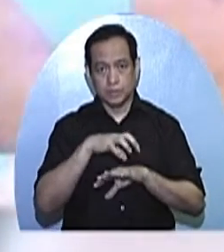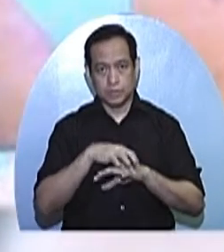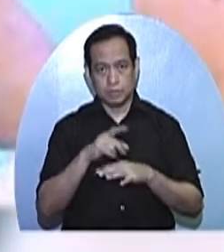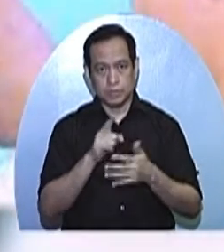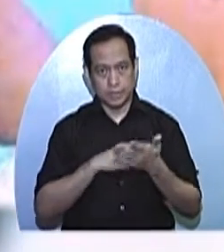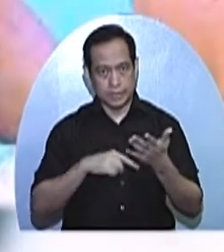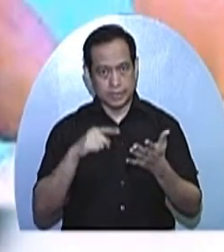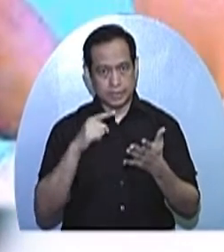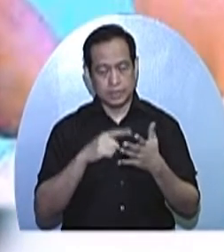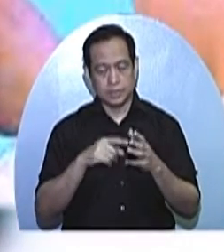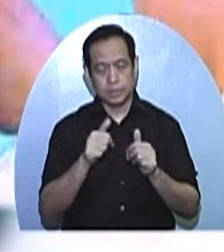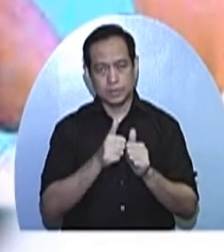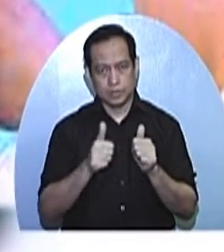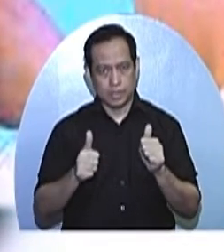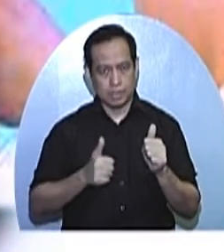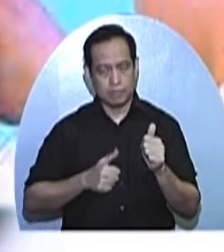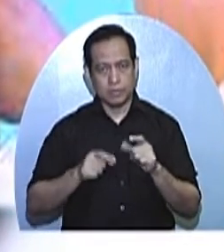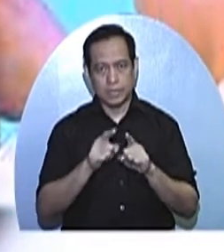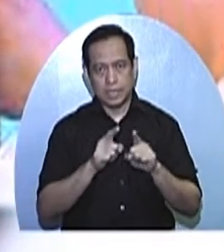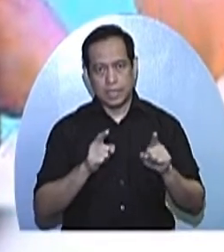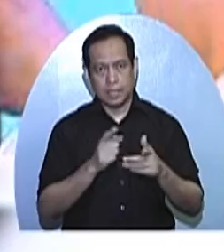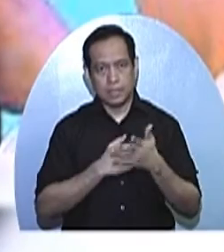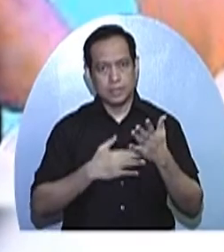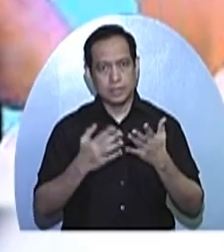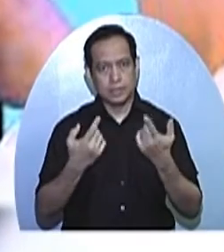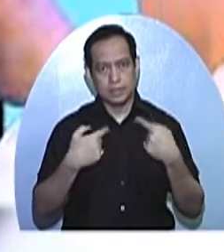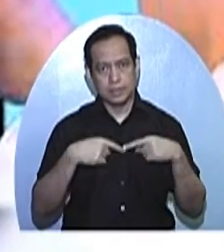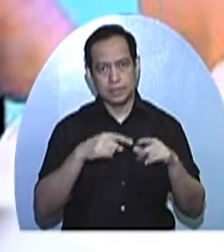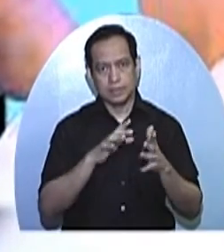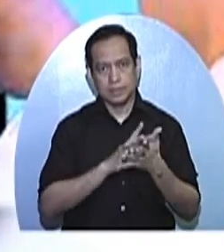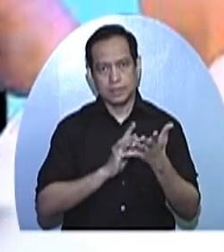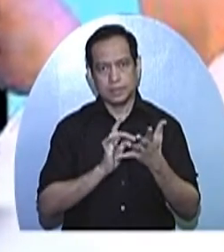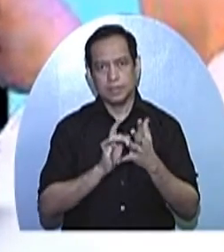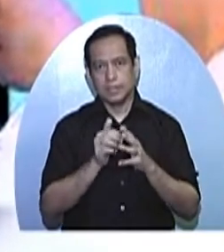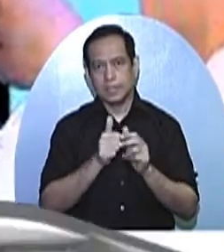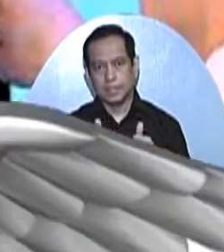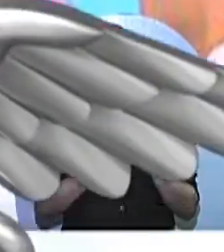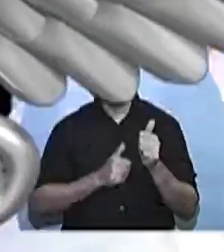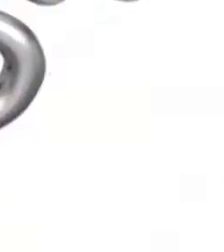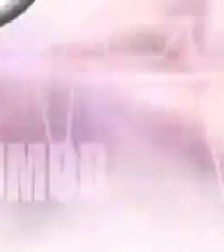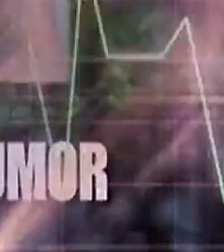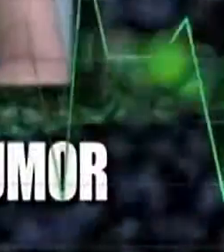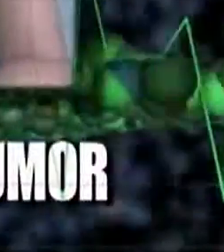tumor. Ito ay upang maagapan din ang pagpapagamot sa sakit na ito.